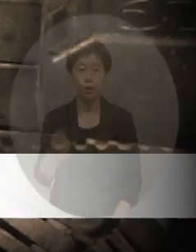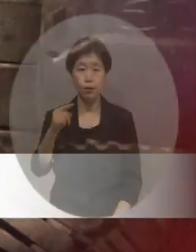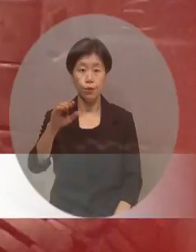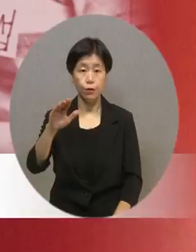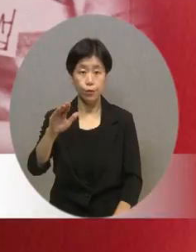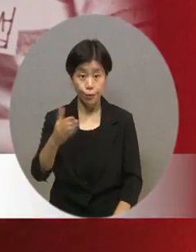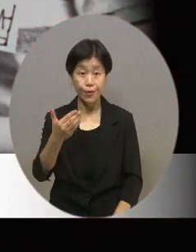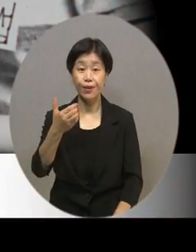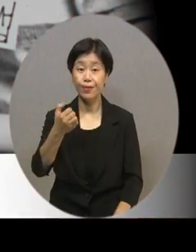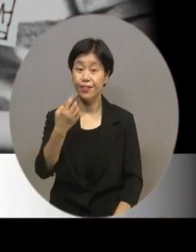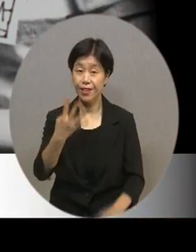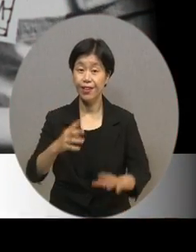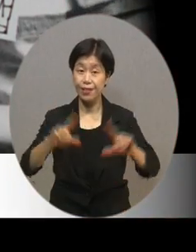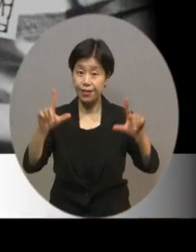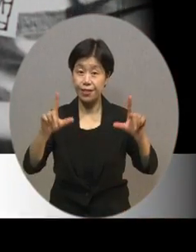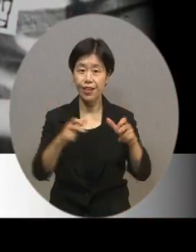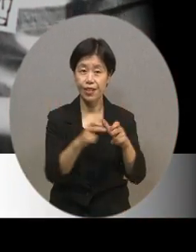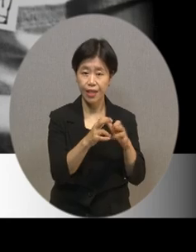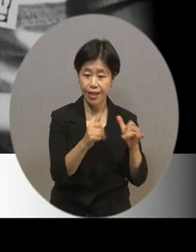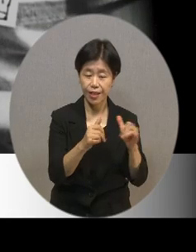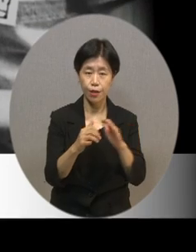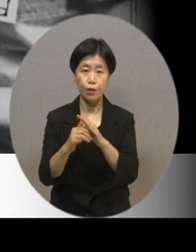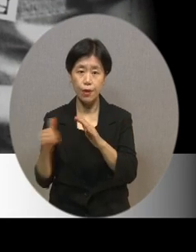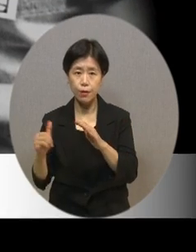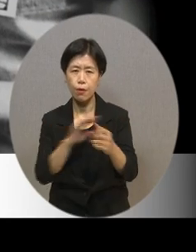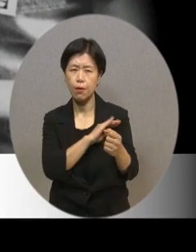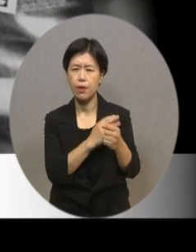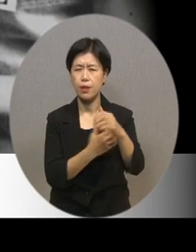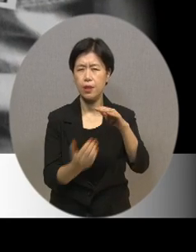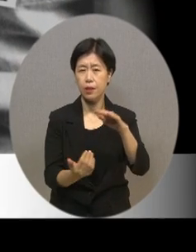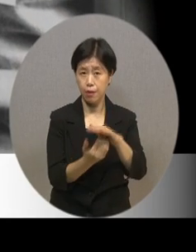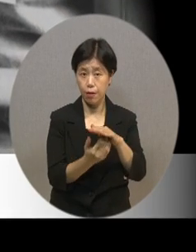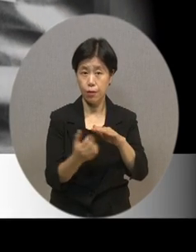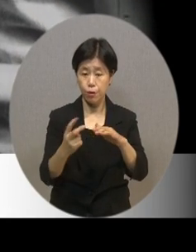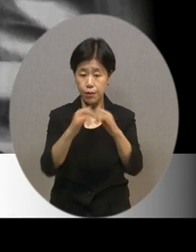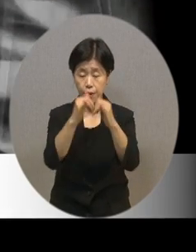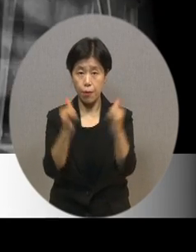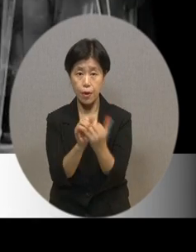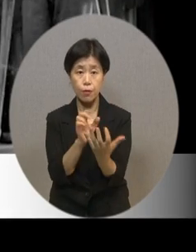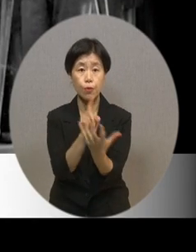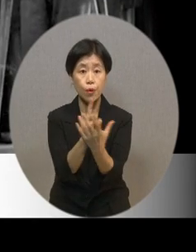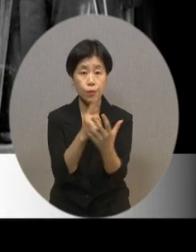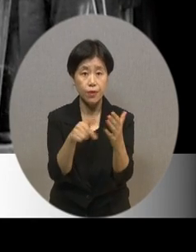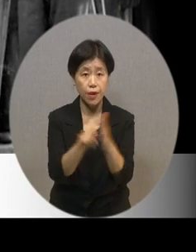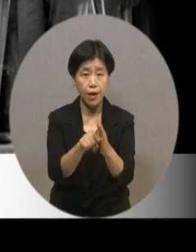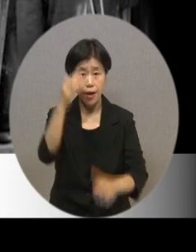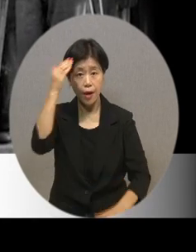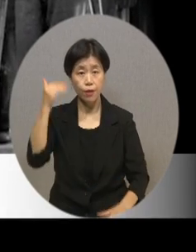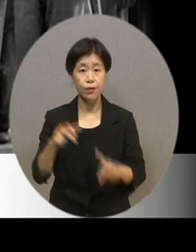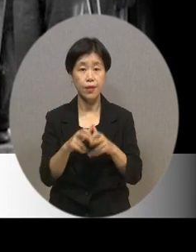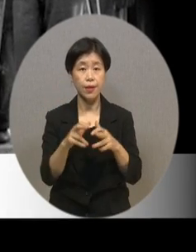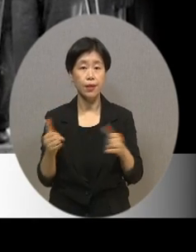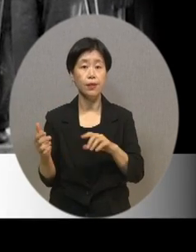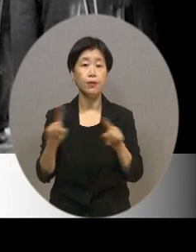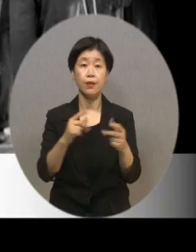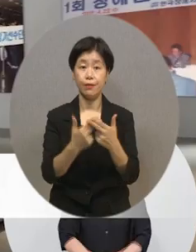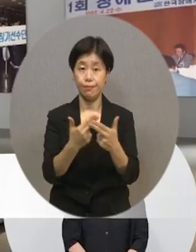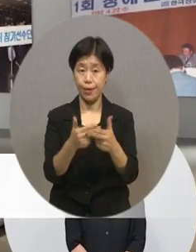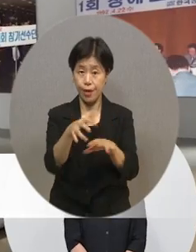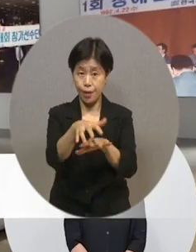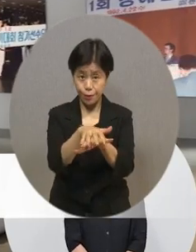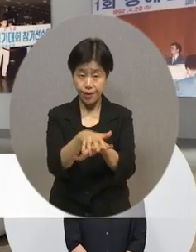1954년 장애인과 가족의 권리 실현 나아가 사회 통합을 위해 한국 장애인 재활 협회가